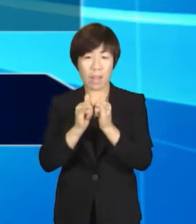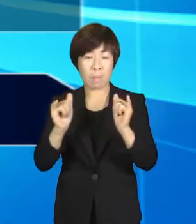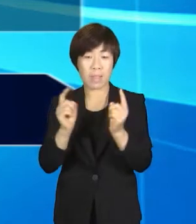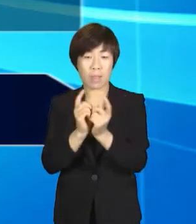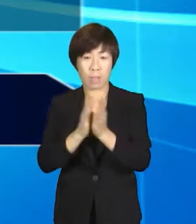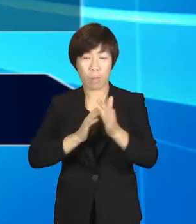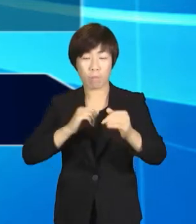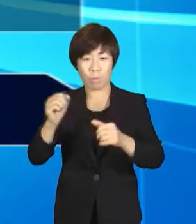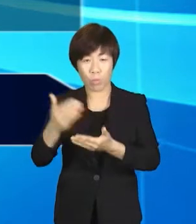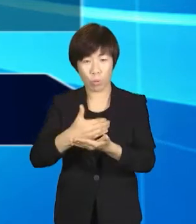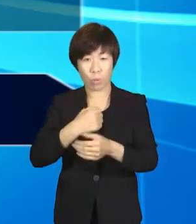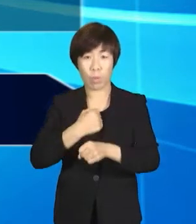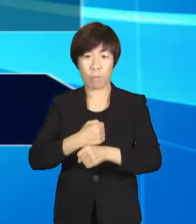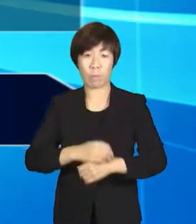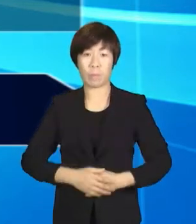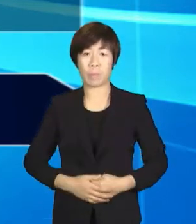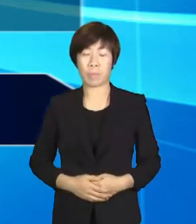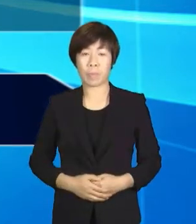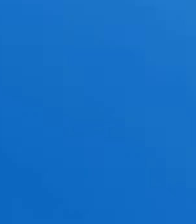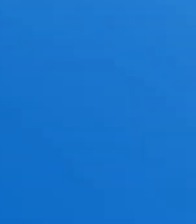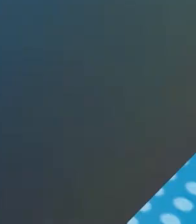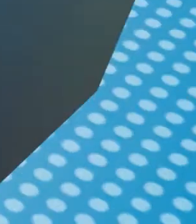시에는 수작업도 병행할 예정입니다.